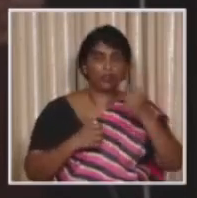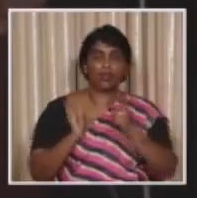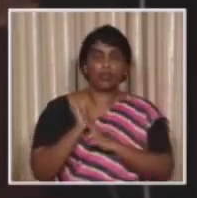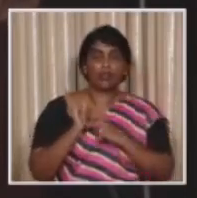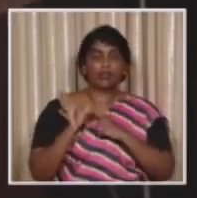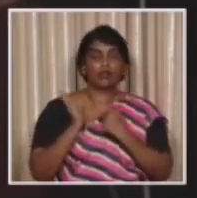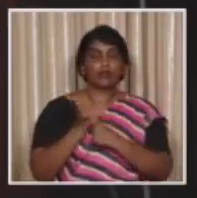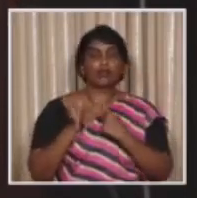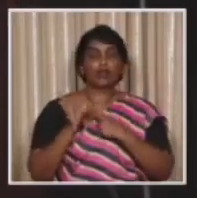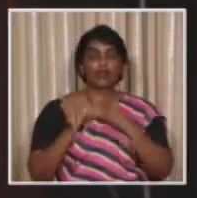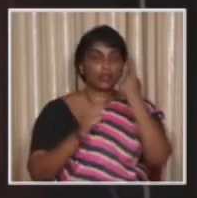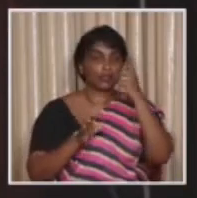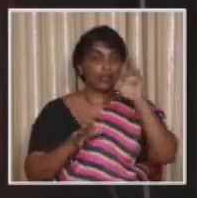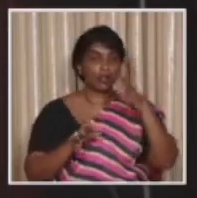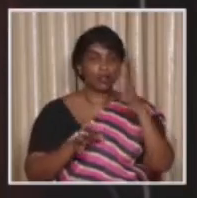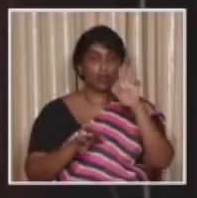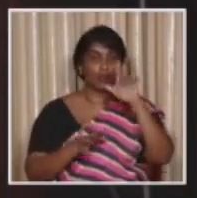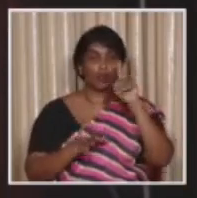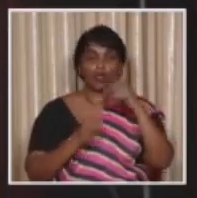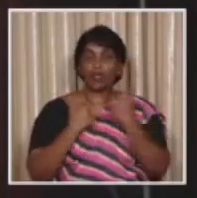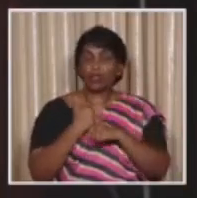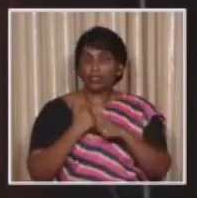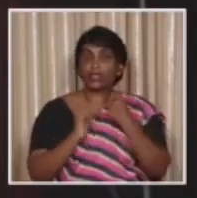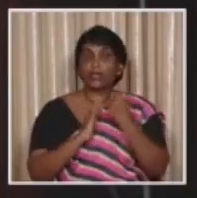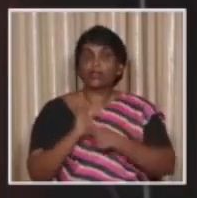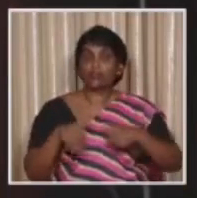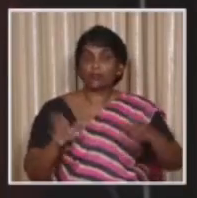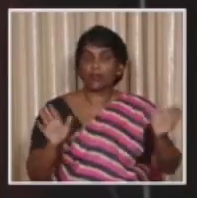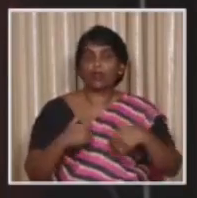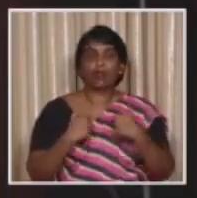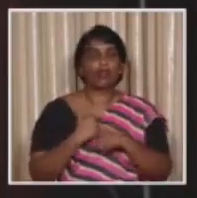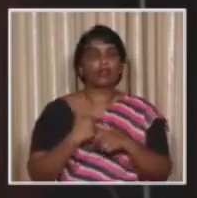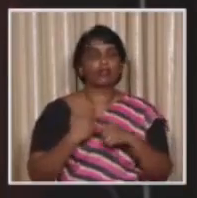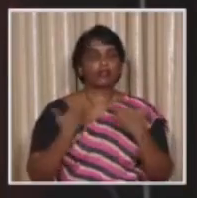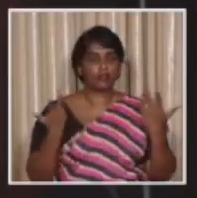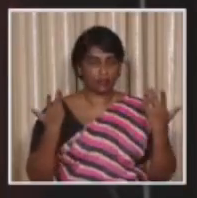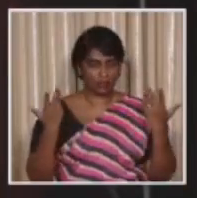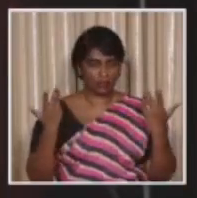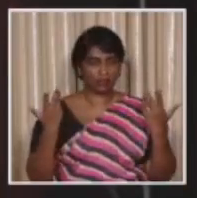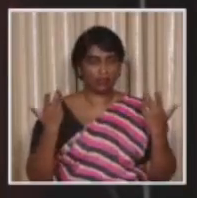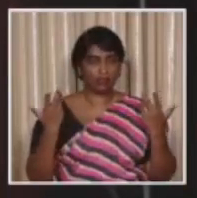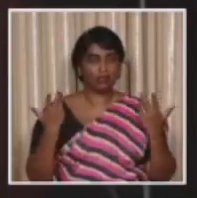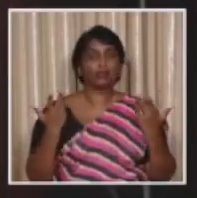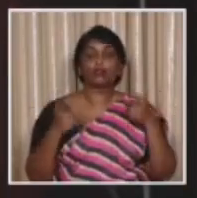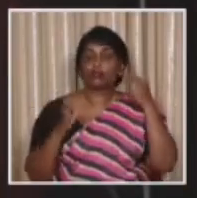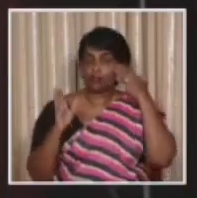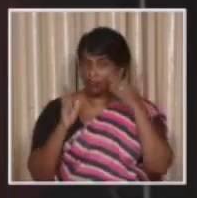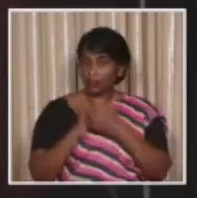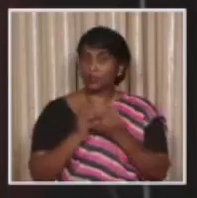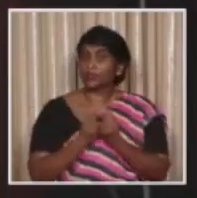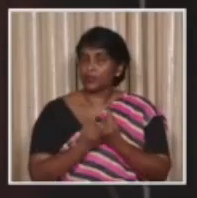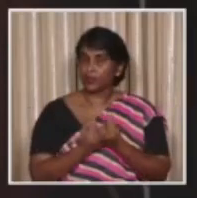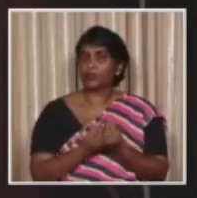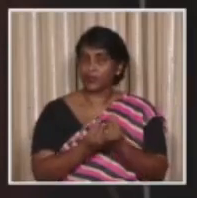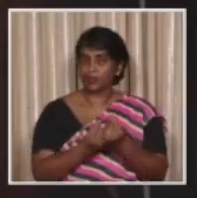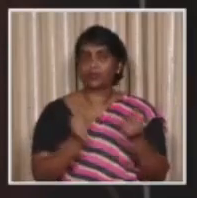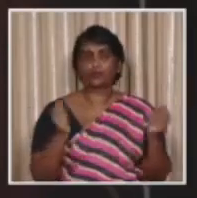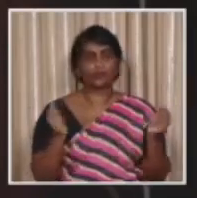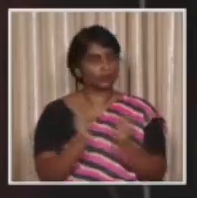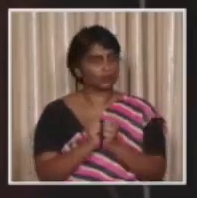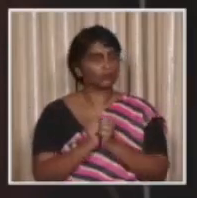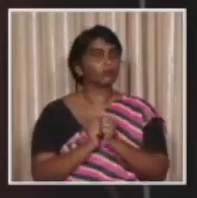නාරායන 1991 හදන්න කියපු නීතිය තාමත් හදලා නැතලු ඒක නිසා අවසන් කරන්න කරුමන්තිතුමා වහවහම